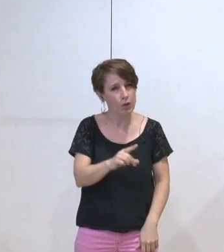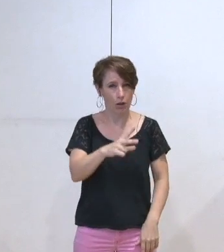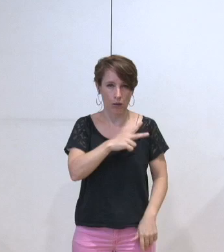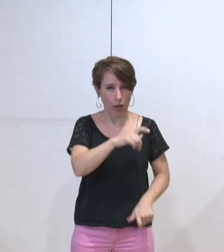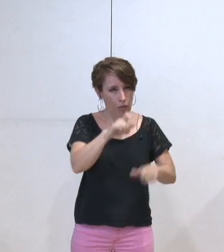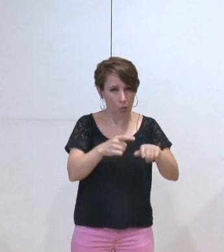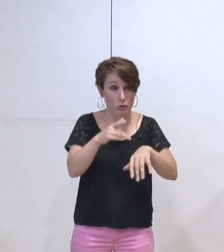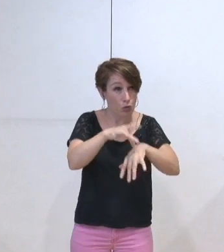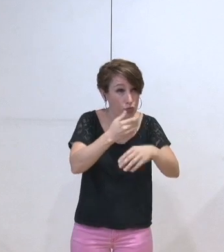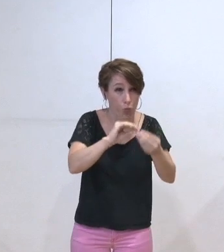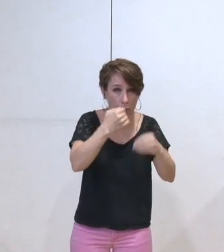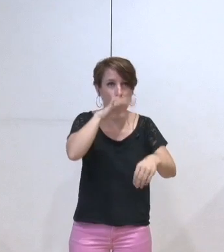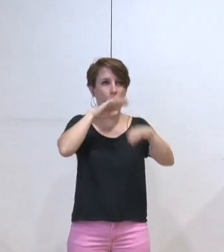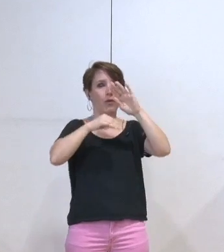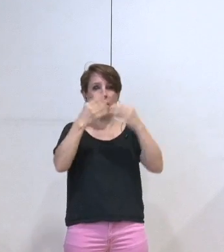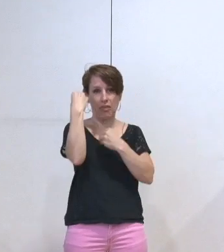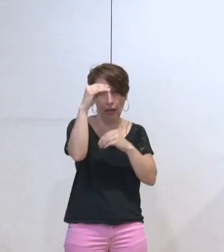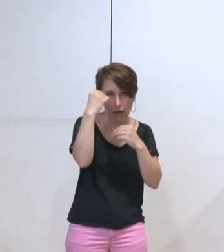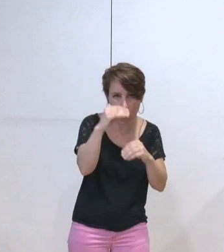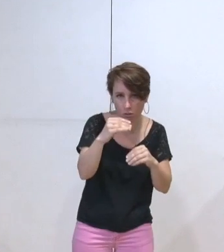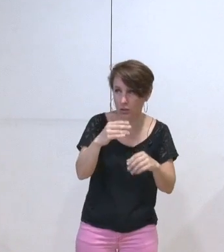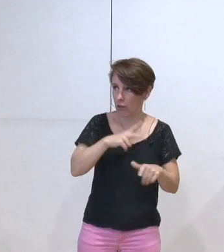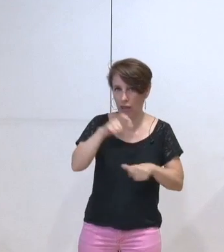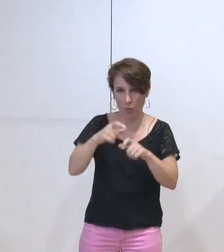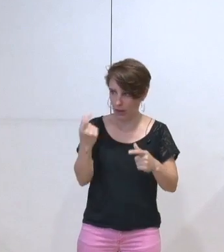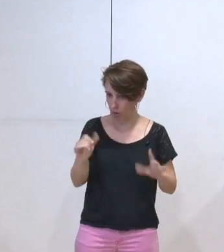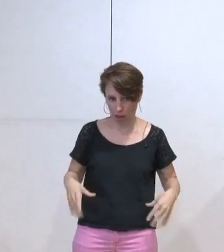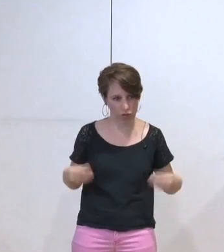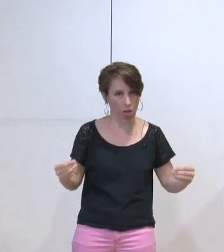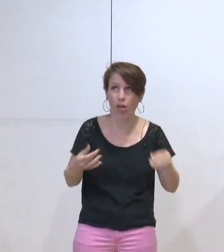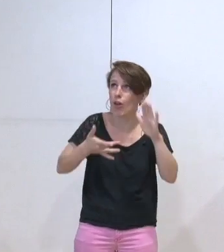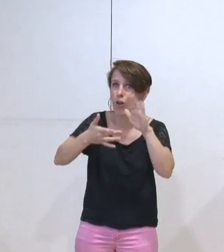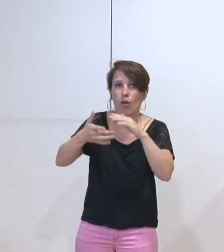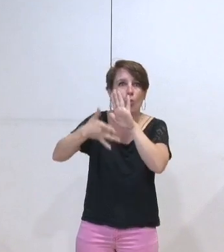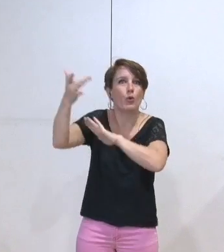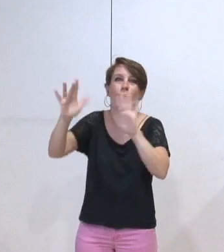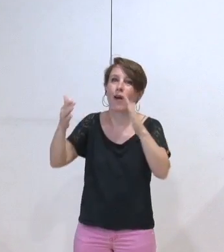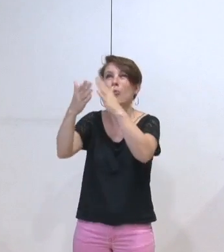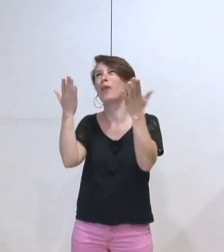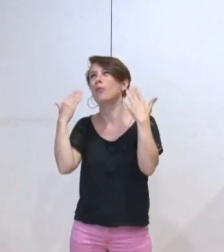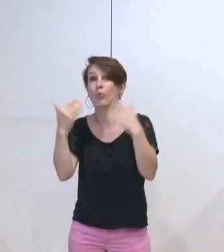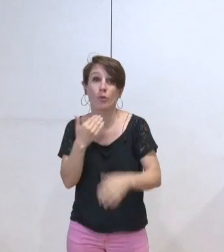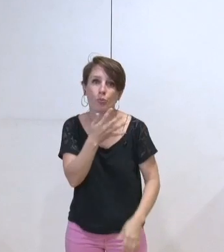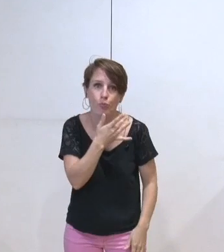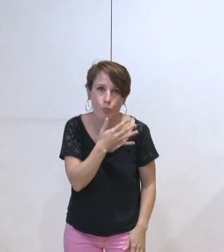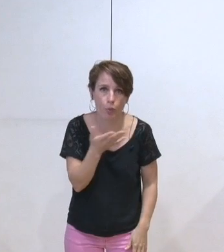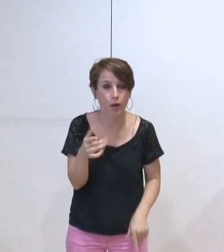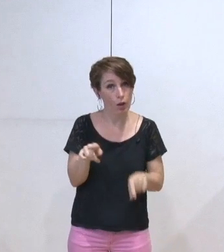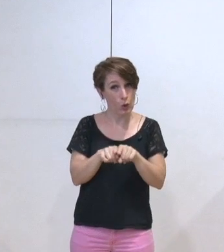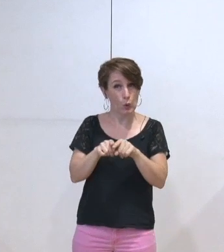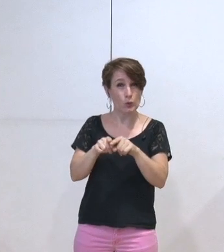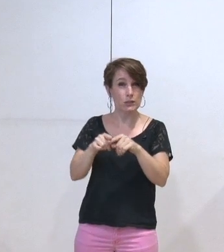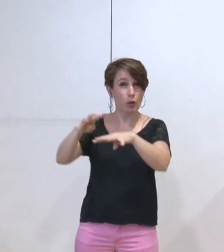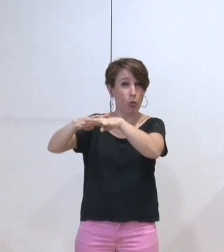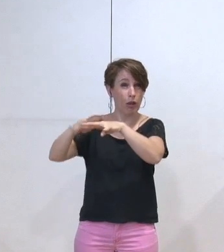s'éloignent pas de la ville pour se mettre au frais quand l'air est suffoquant et la gestion du bidonville desmonin nécessite un effort